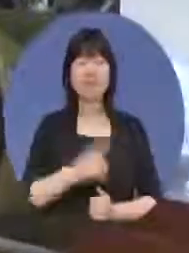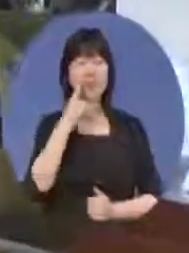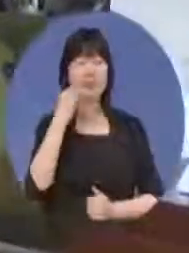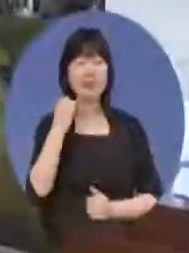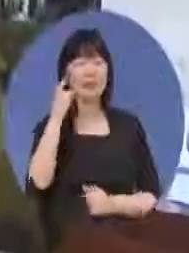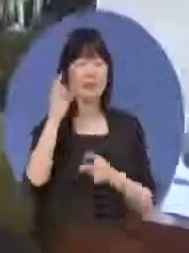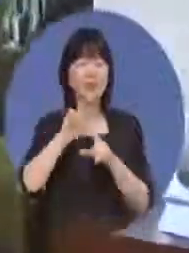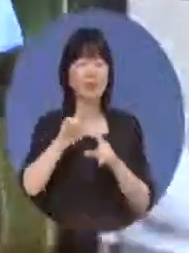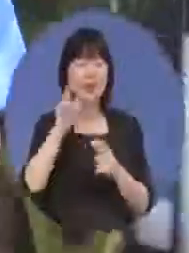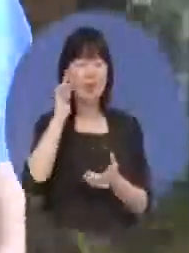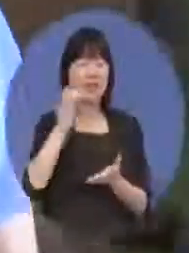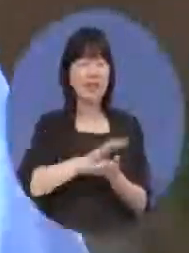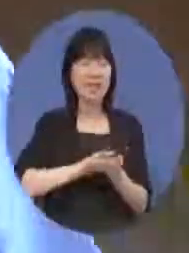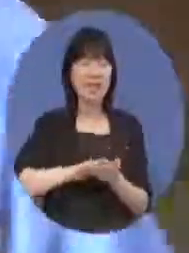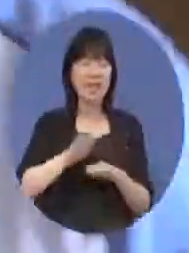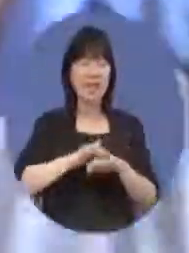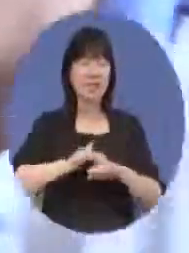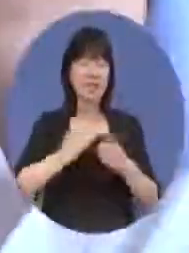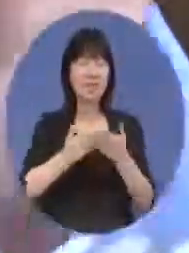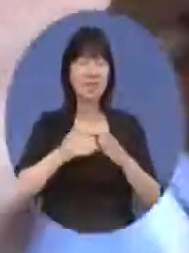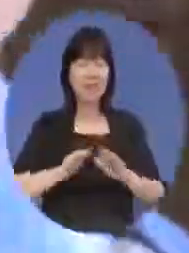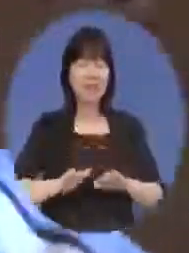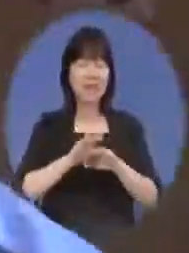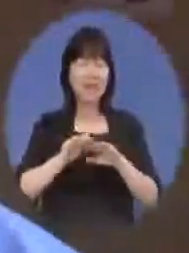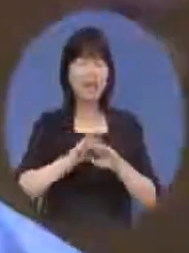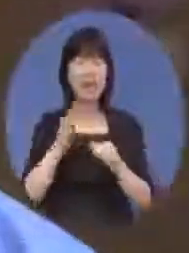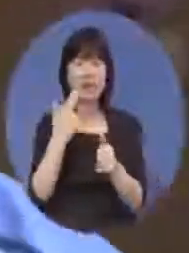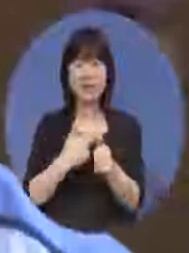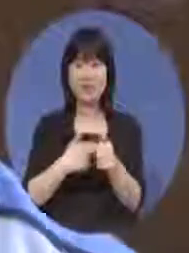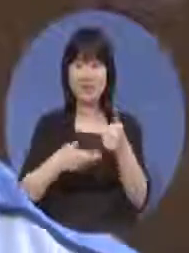어머님의 고민을 속 시원하게 해결해줄 오늘의 해결사.